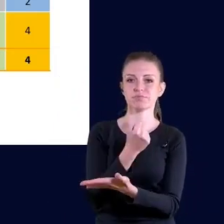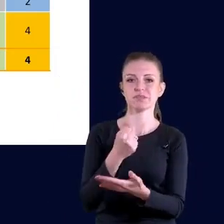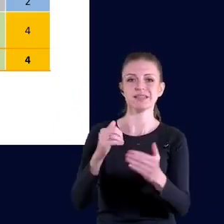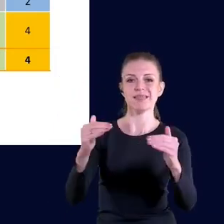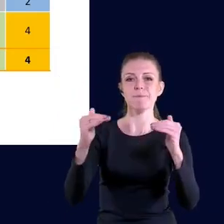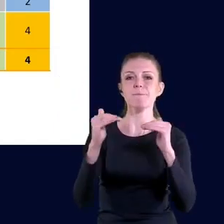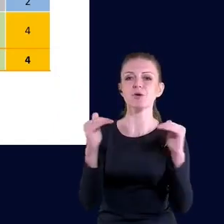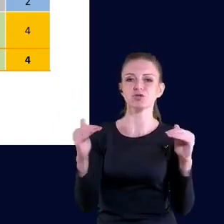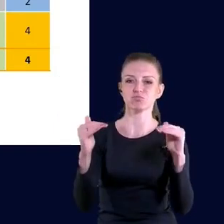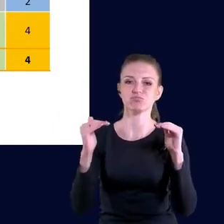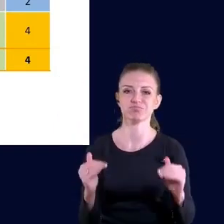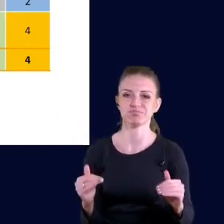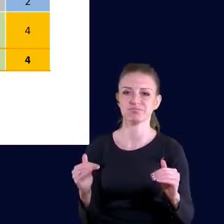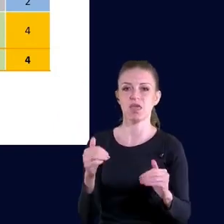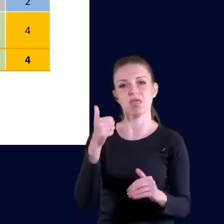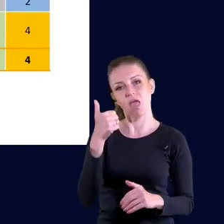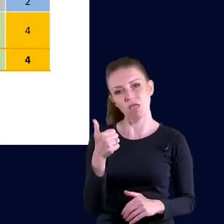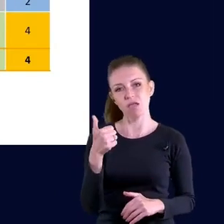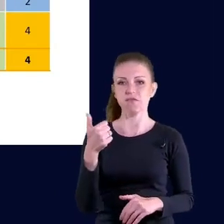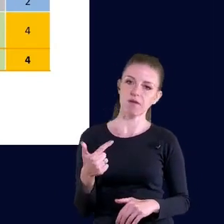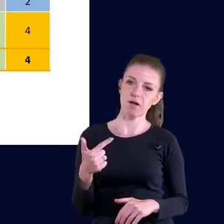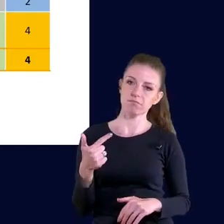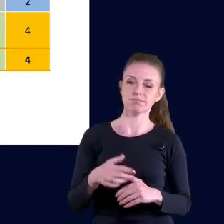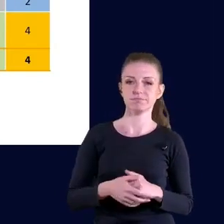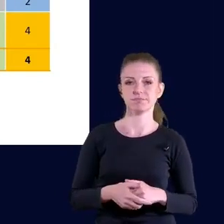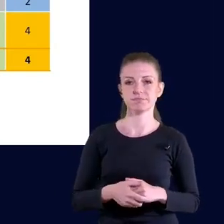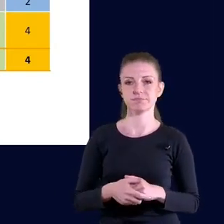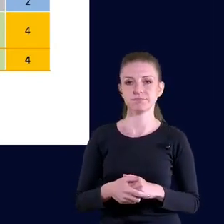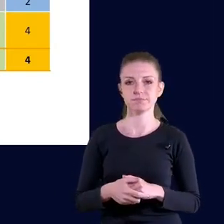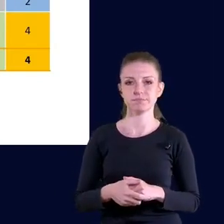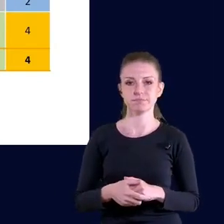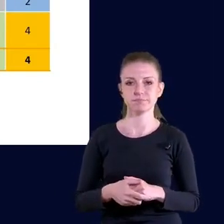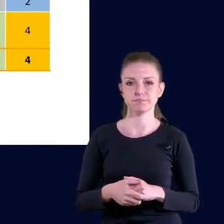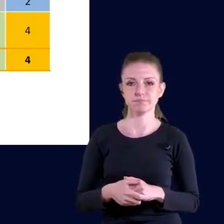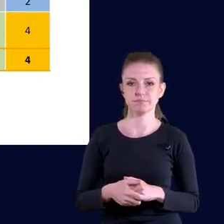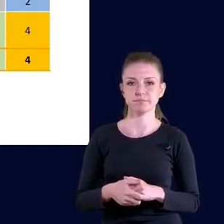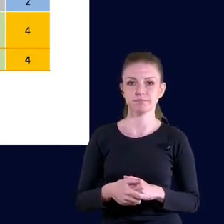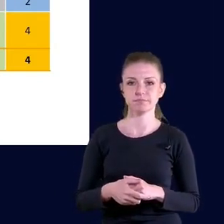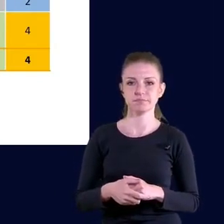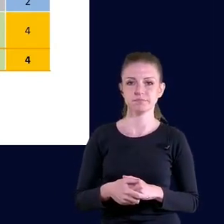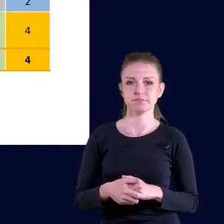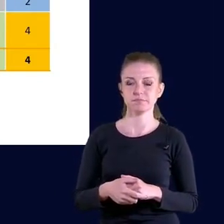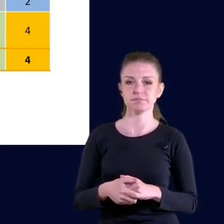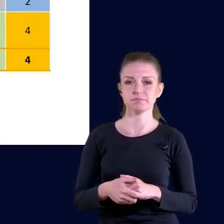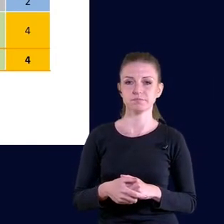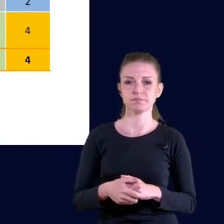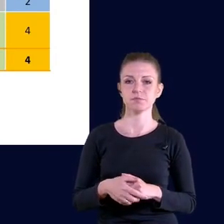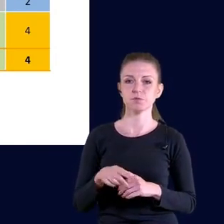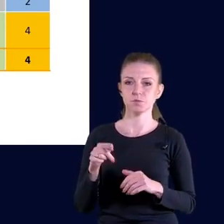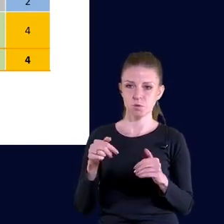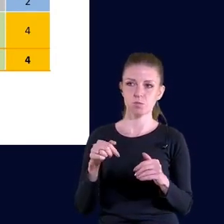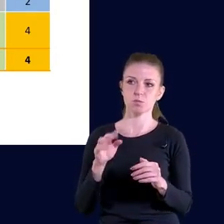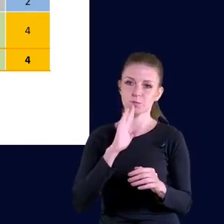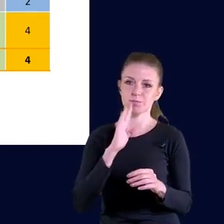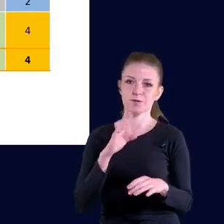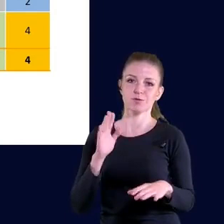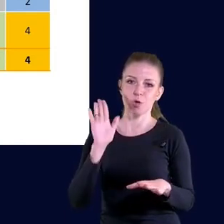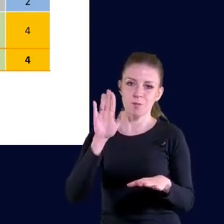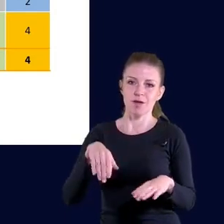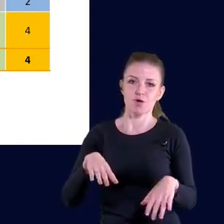poziomy 1 albo 2 czyli sytuacja są to są to obszary wschodzące